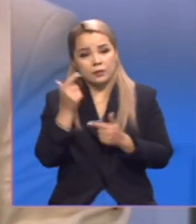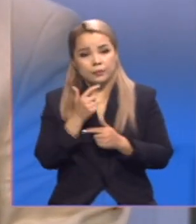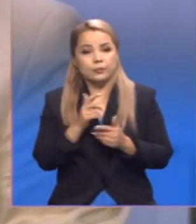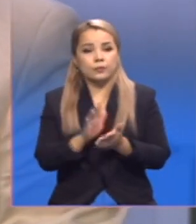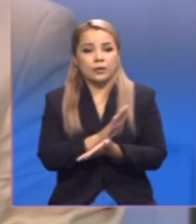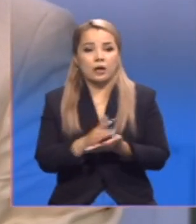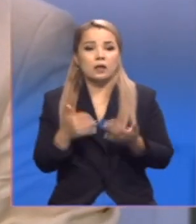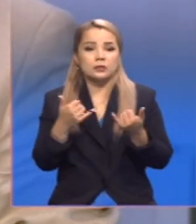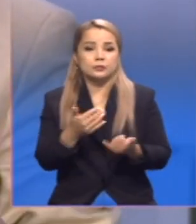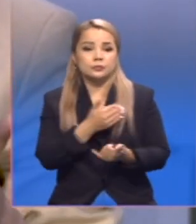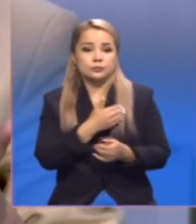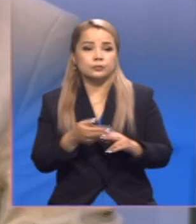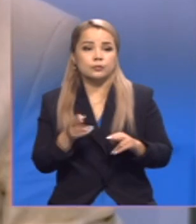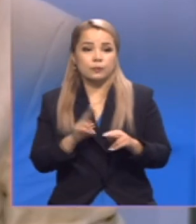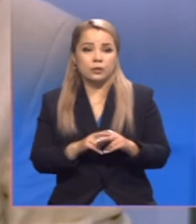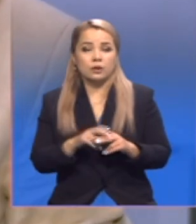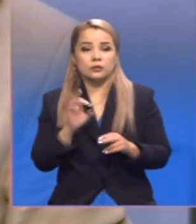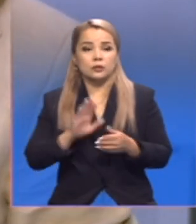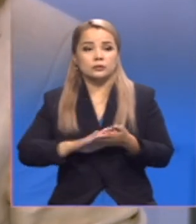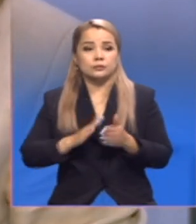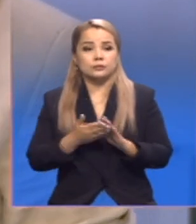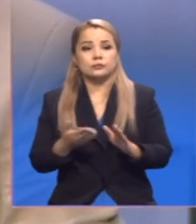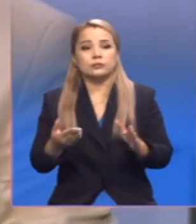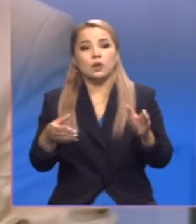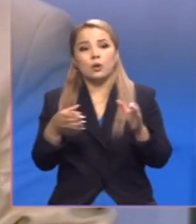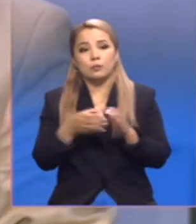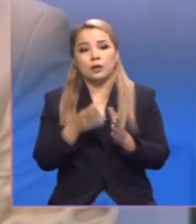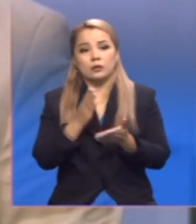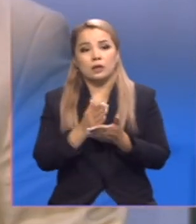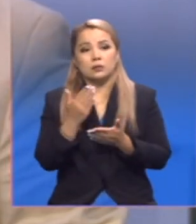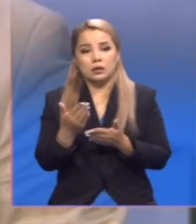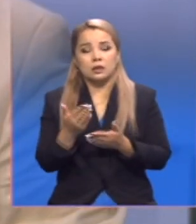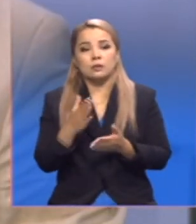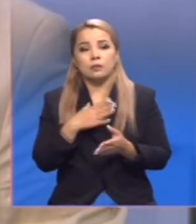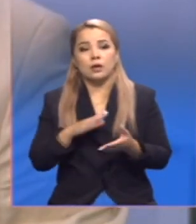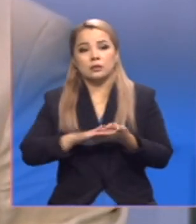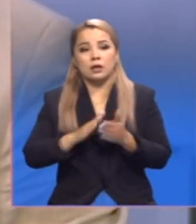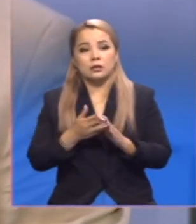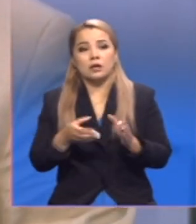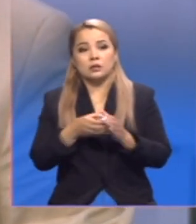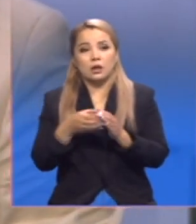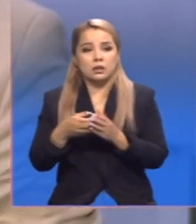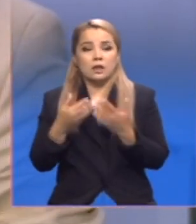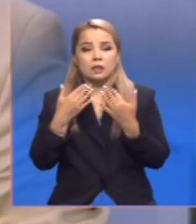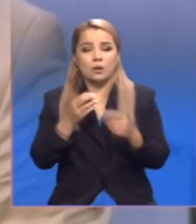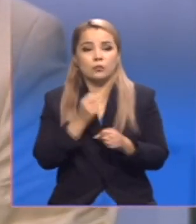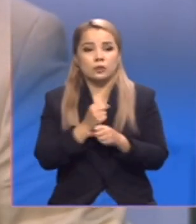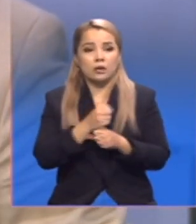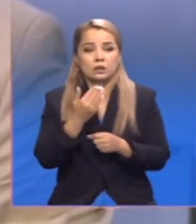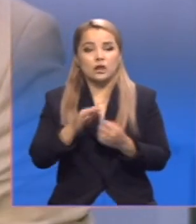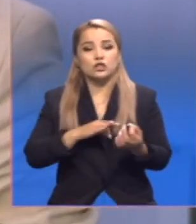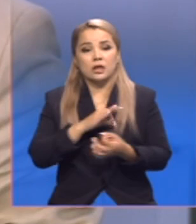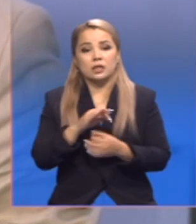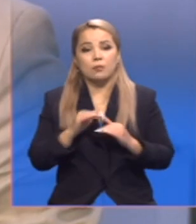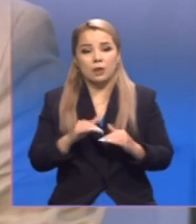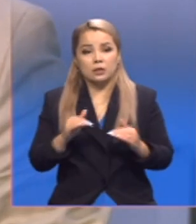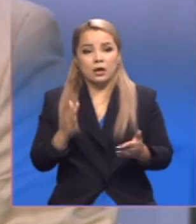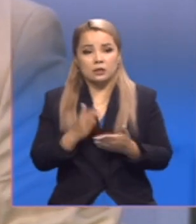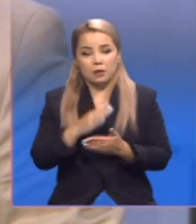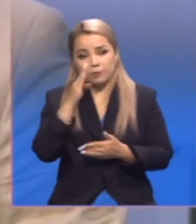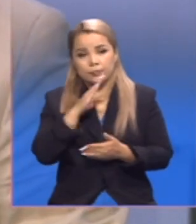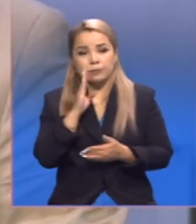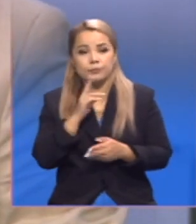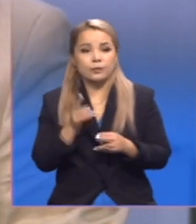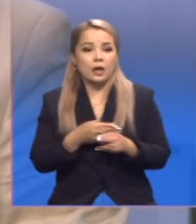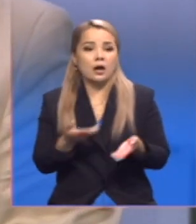деп отырмыз. Ол әлеуметтік әлжуаз топтар, инклюзивті білімді талап ететін жетім балалар, ата-анасының